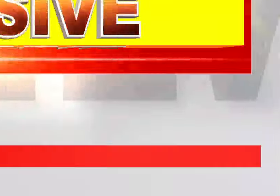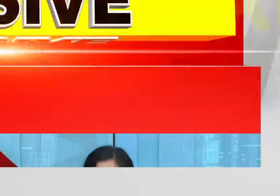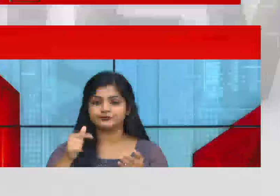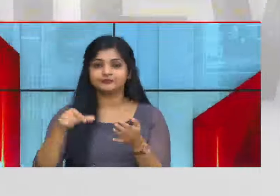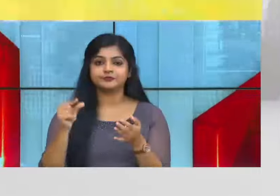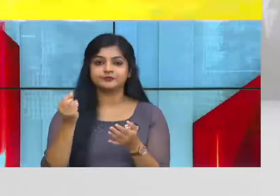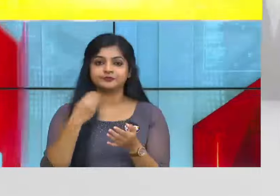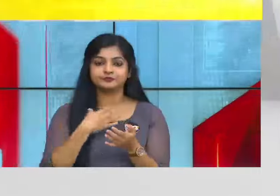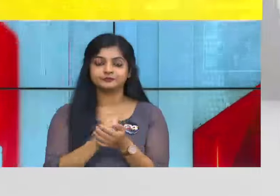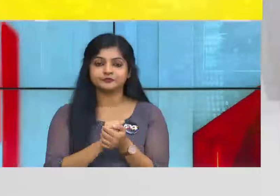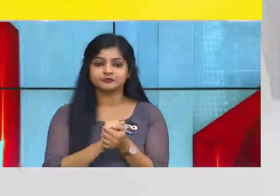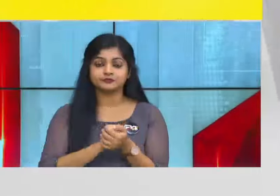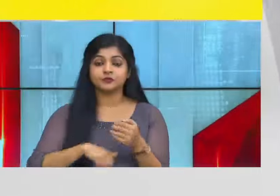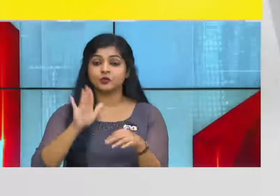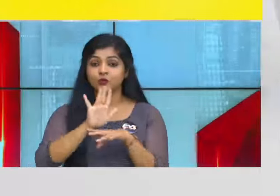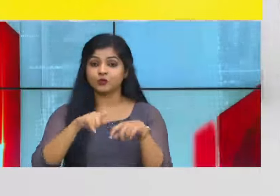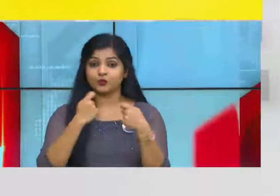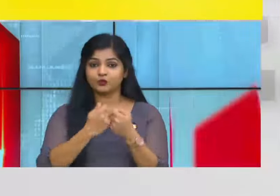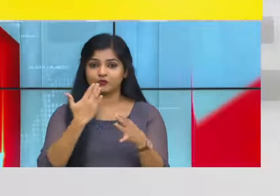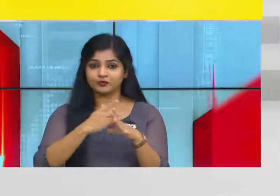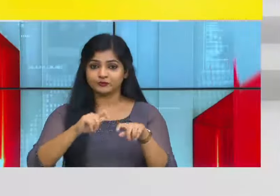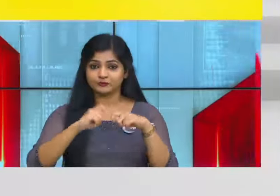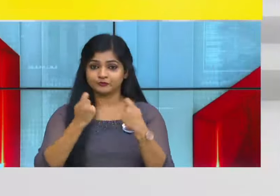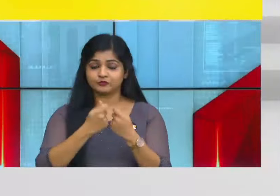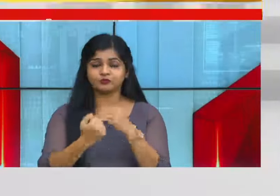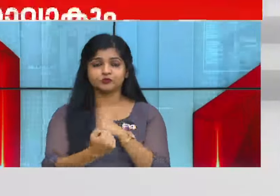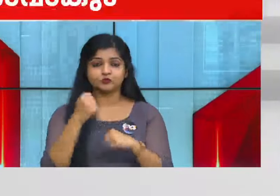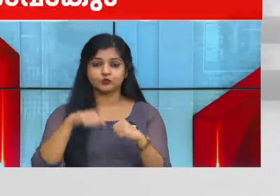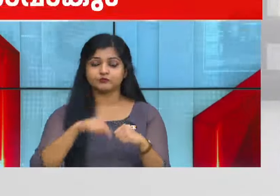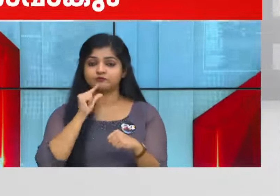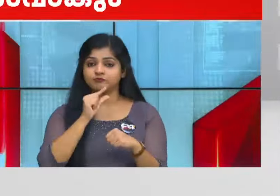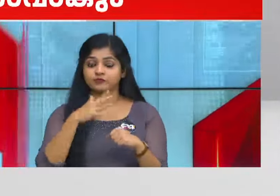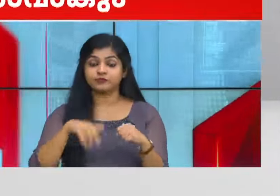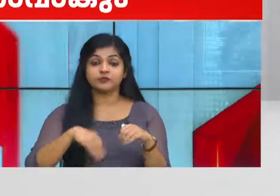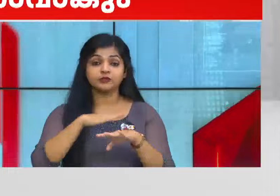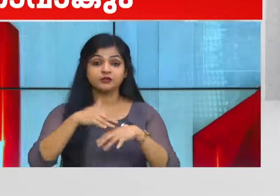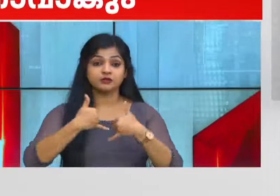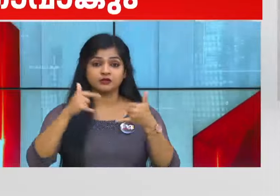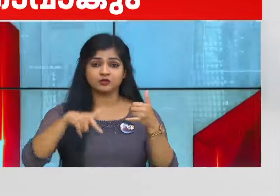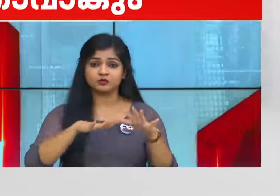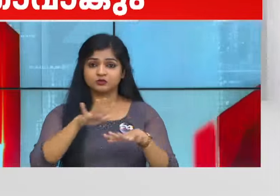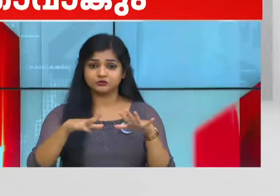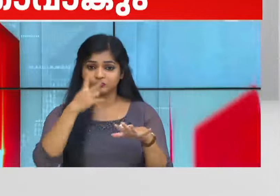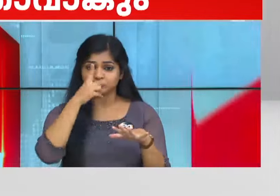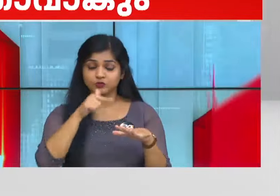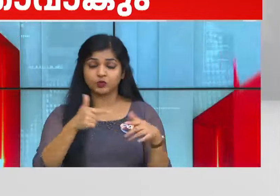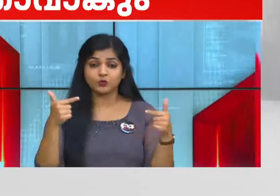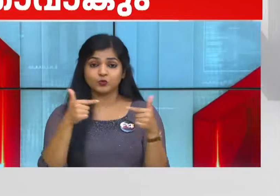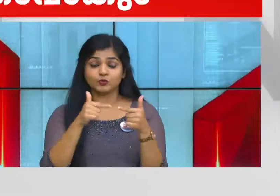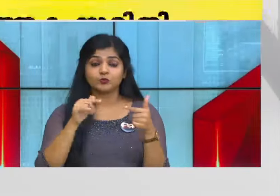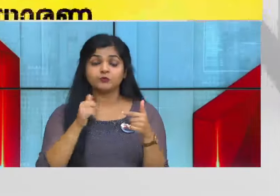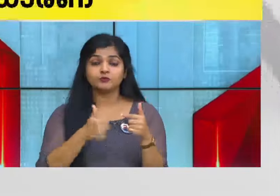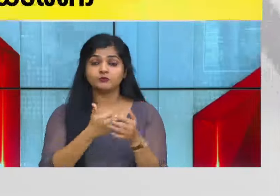കോൺഗ്രസ് വർക്കിംഗ് കമ്മിറ്റി ഏകകണ്ഠമായിട്ട് ഒരേ സ്വരത്തിൽ, ശക്തമായ സ്വരത്തിൽ, ഇന്ത്യയിലെ ഇന്നത്തെ അവസ്ഥയിൽ സംവിധാനം, നമ്മുടെ